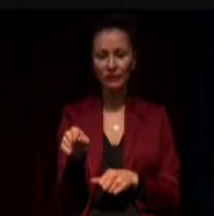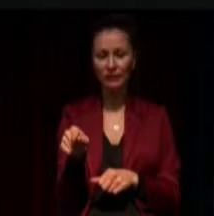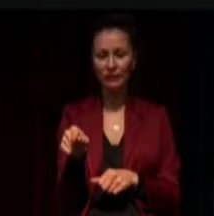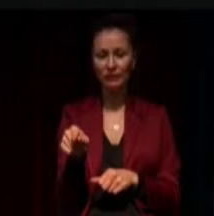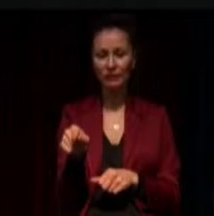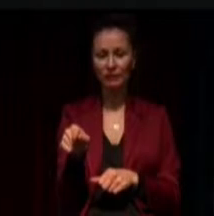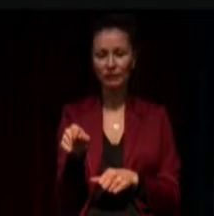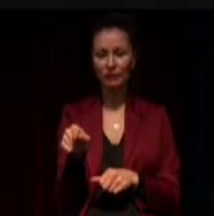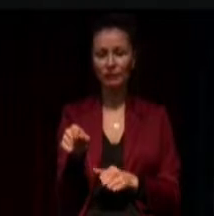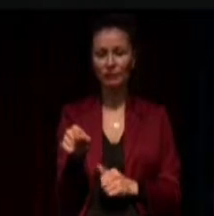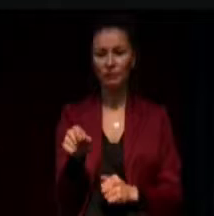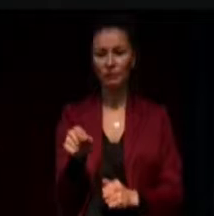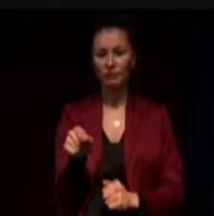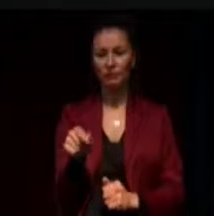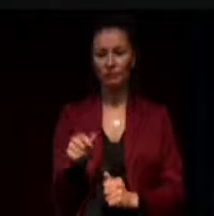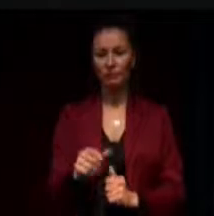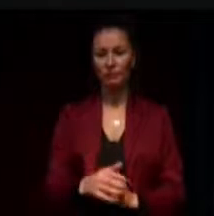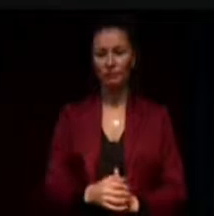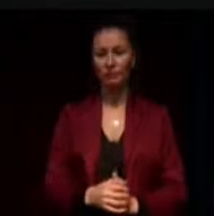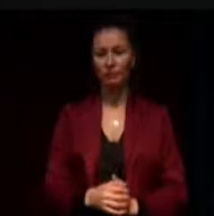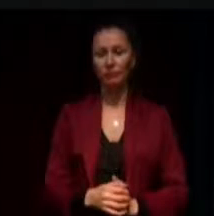gerekirse,